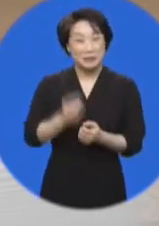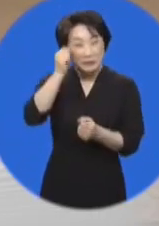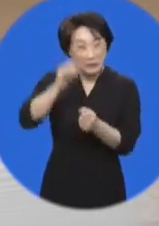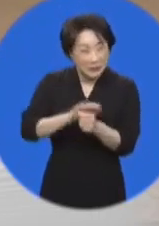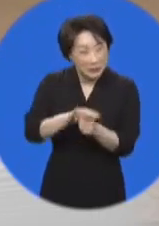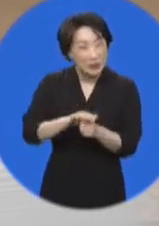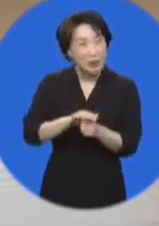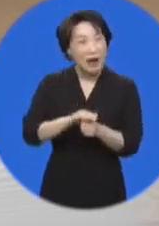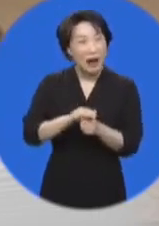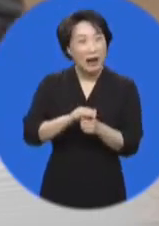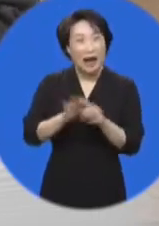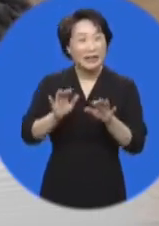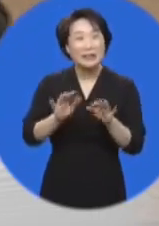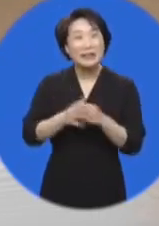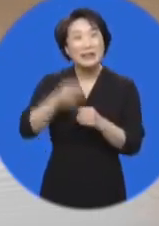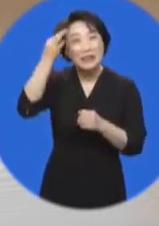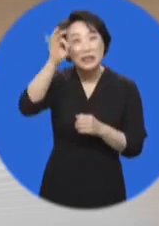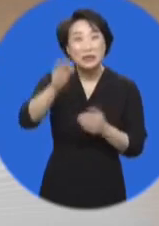인정해주고